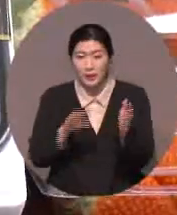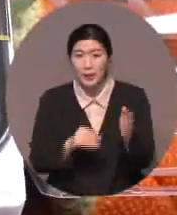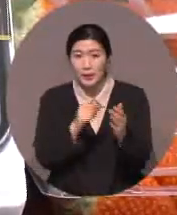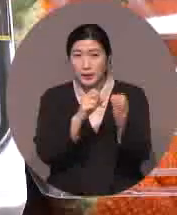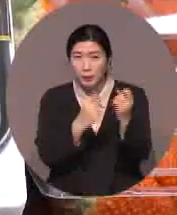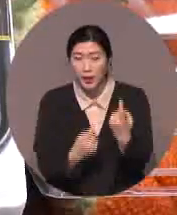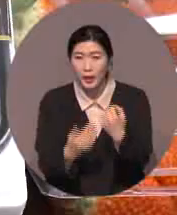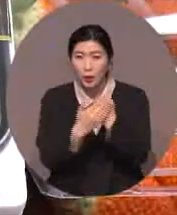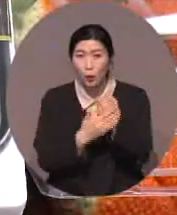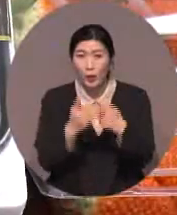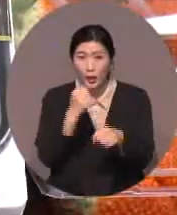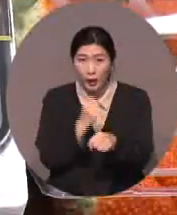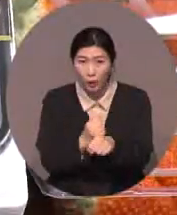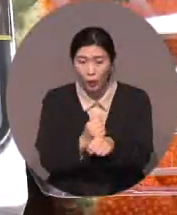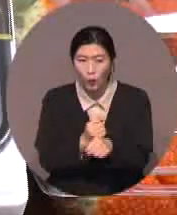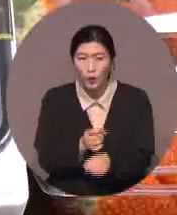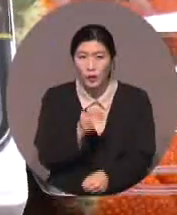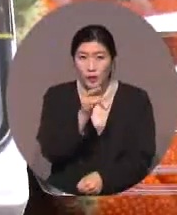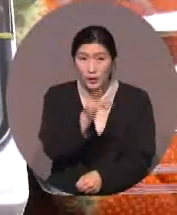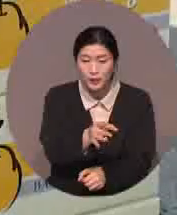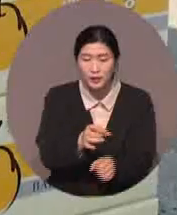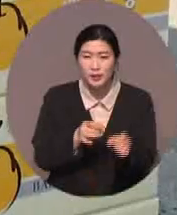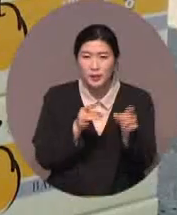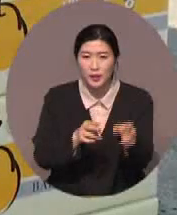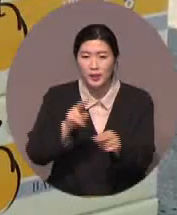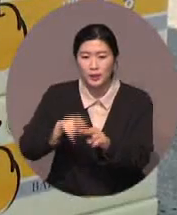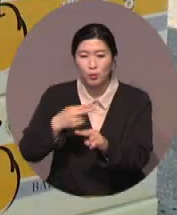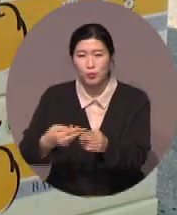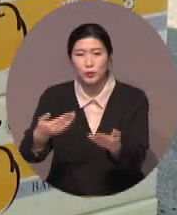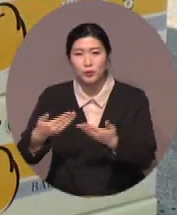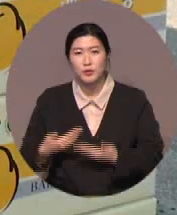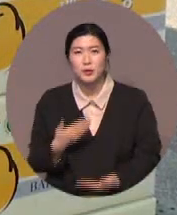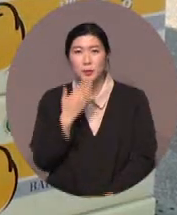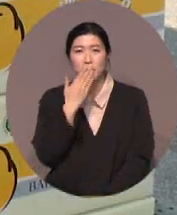함께 기부에게 30% 이내에 답례품 혜택이 제공됩니다